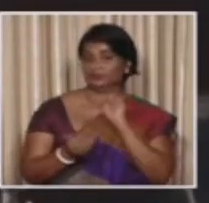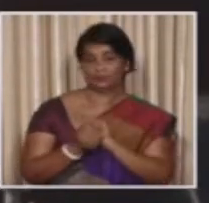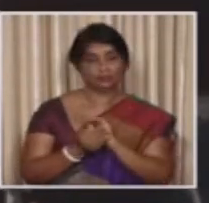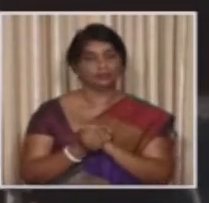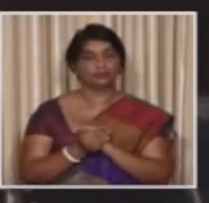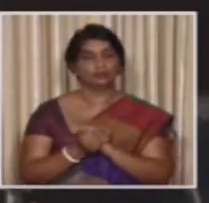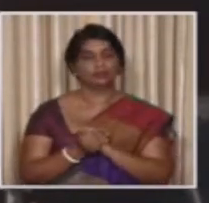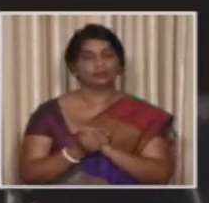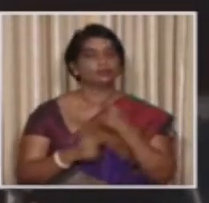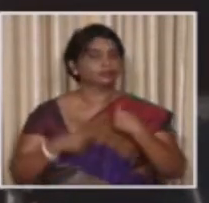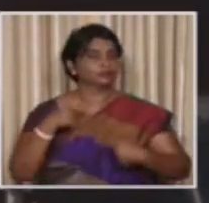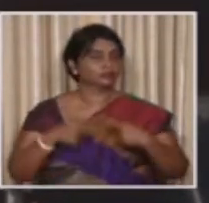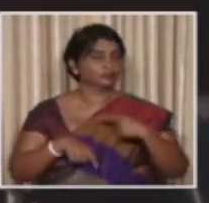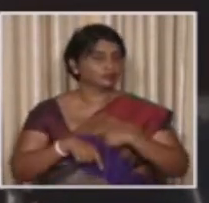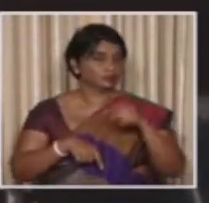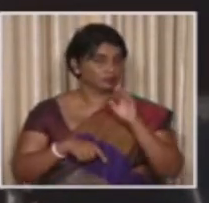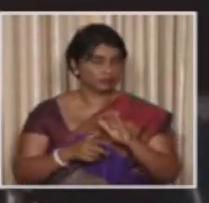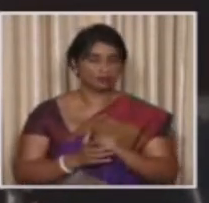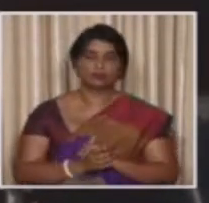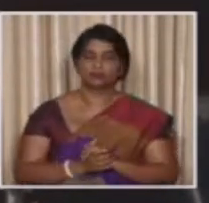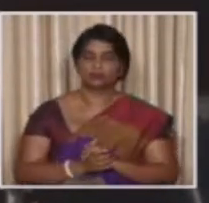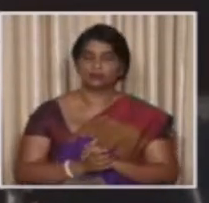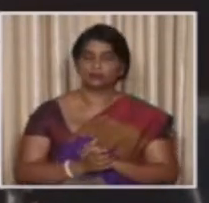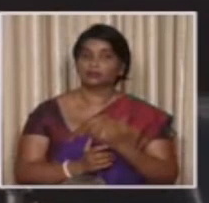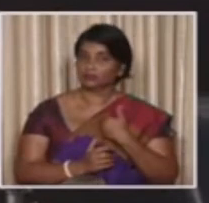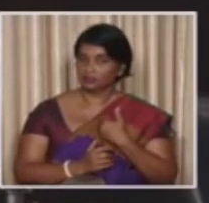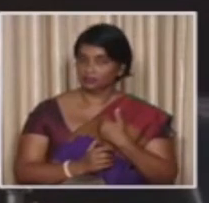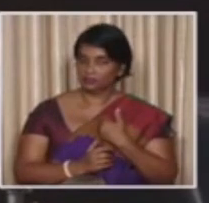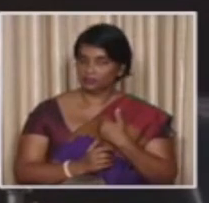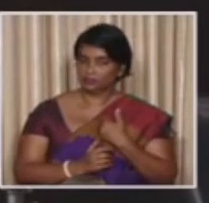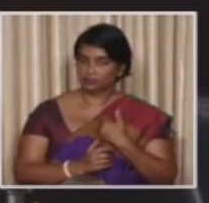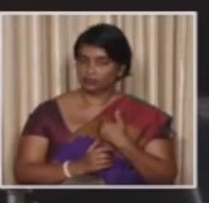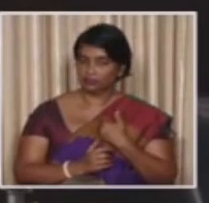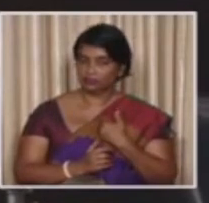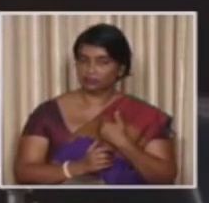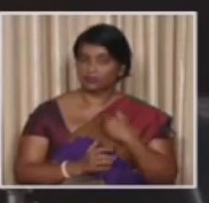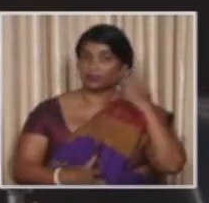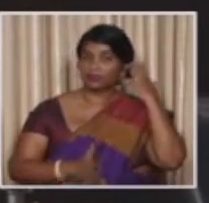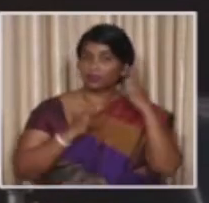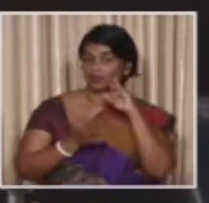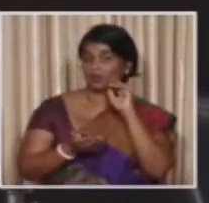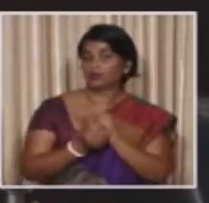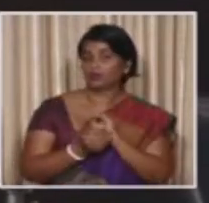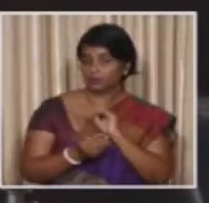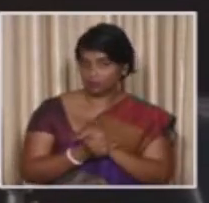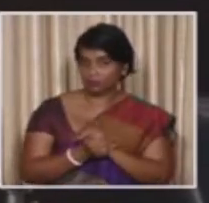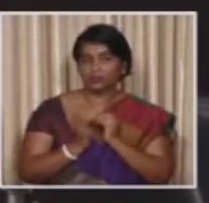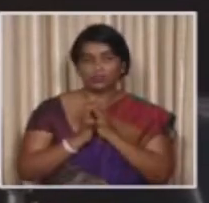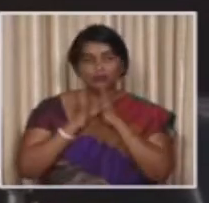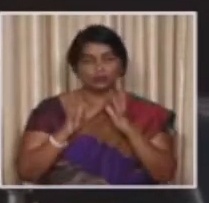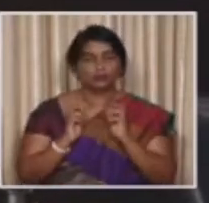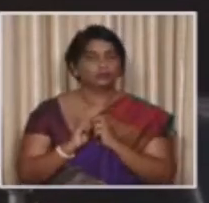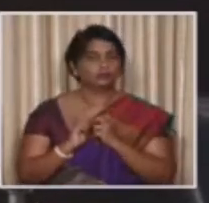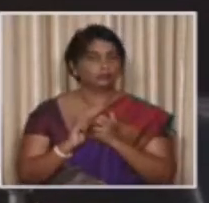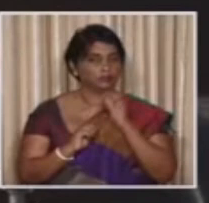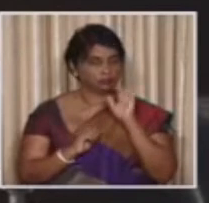pilibanda සංවාදයක් තියෙන වෙලාවේ අපිට ලෝක ආරක්ෂාවට බරපතල ගැටලුවක්